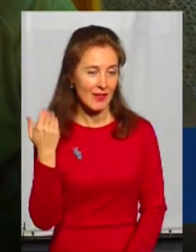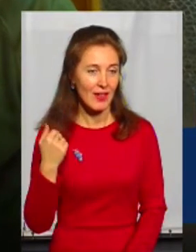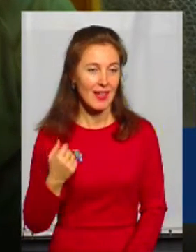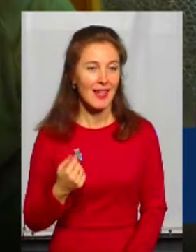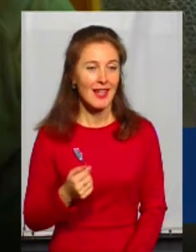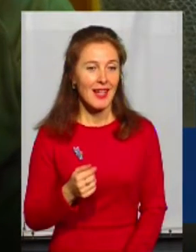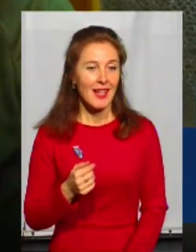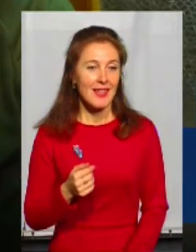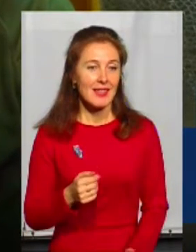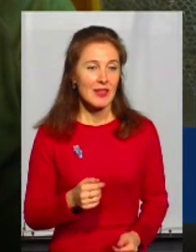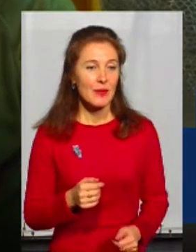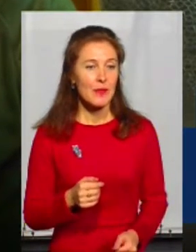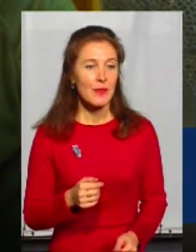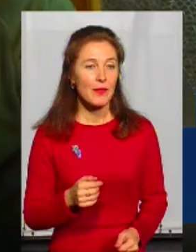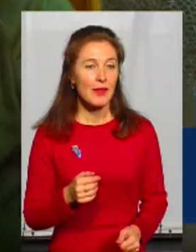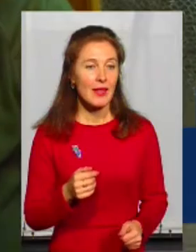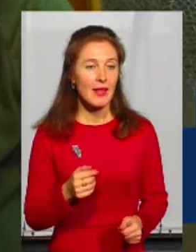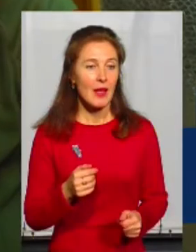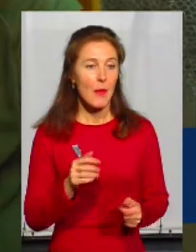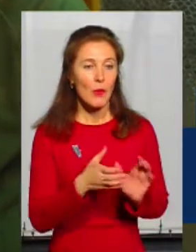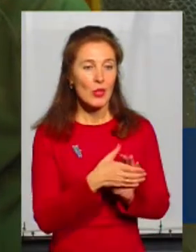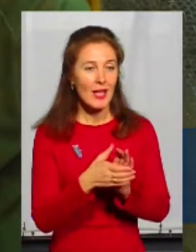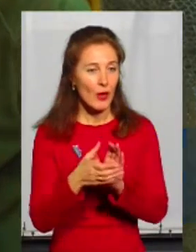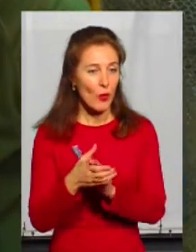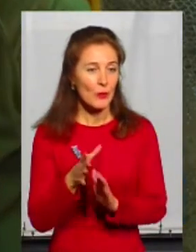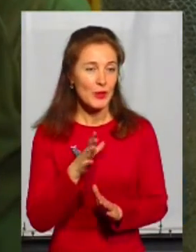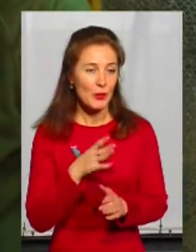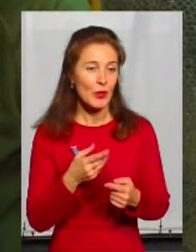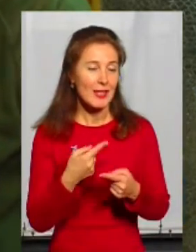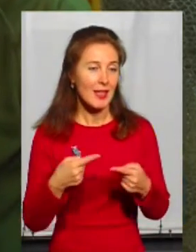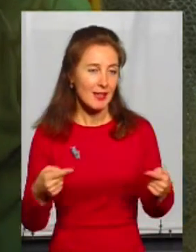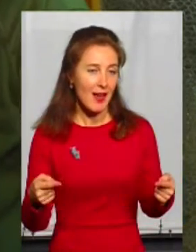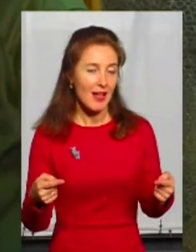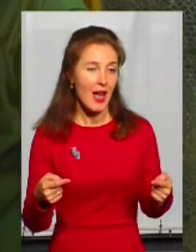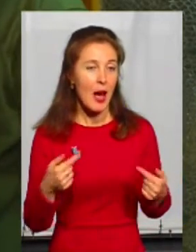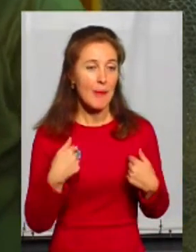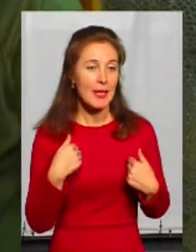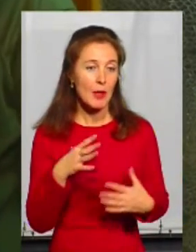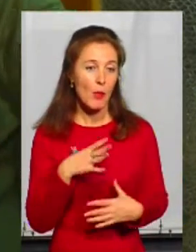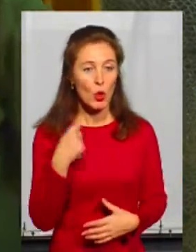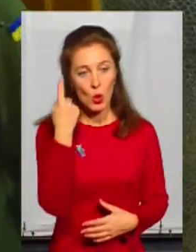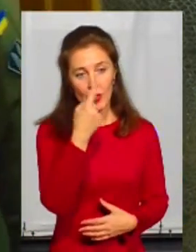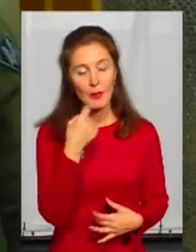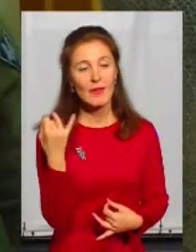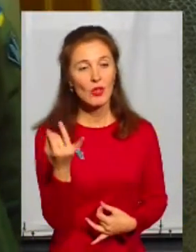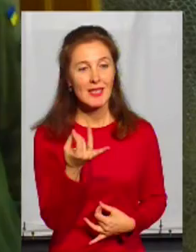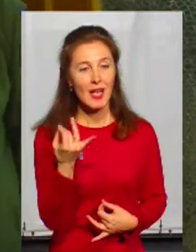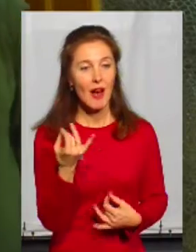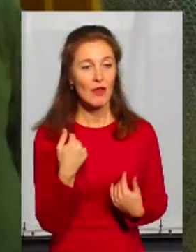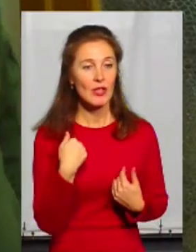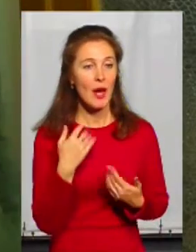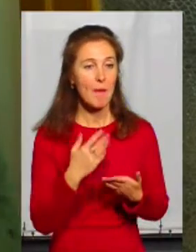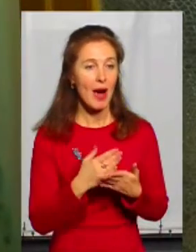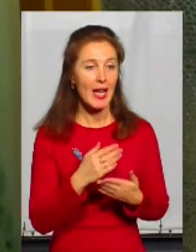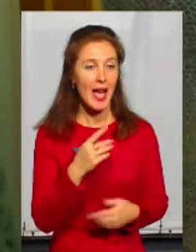представників прес-служб силових структур, ну, перезнайомитись і так далі. От. Ну, а мені було особливо цікаво, тому що я ще й маю